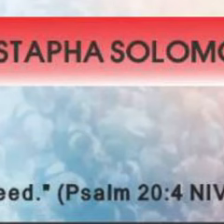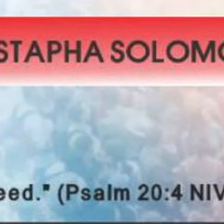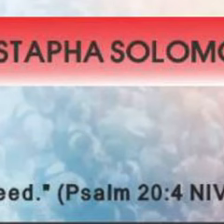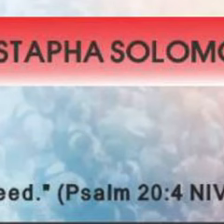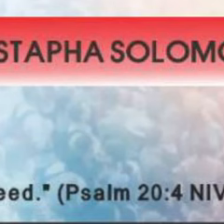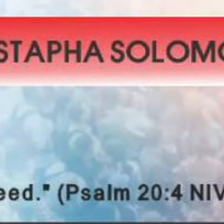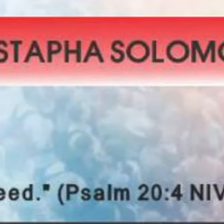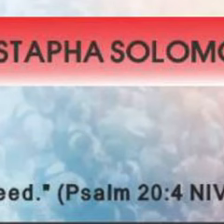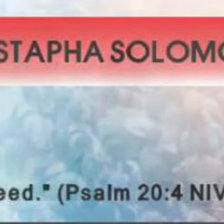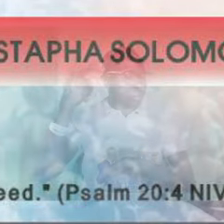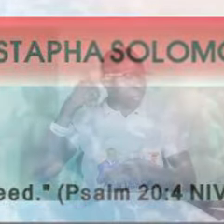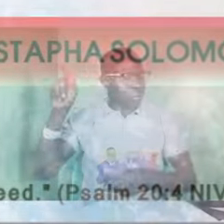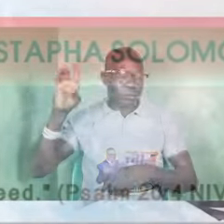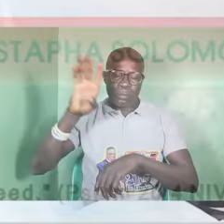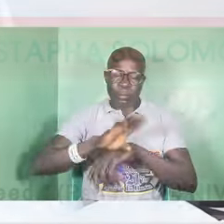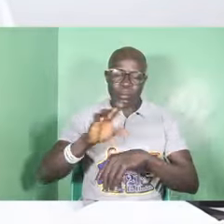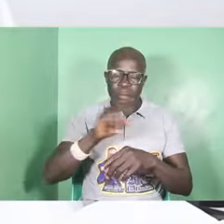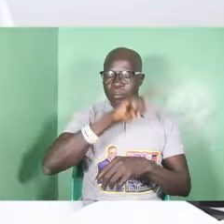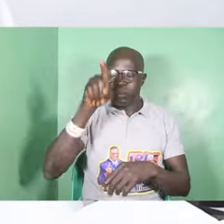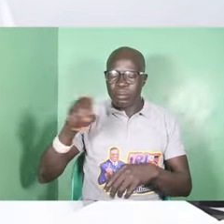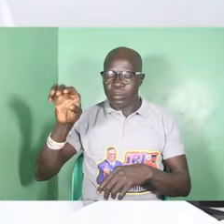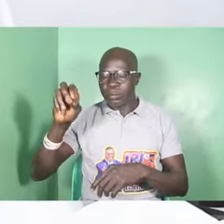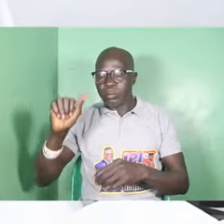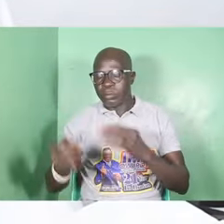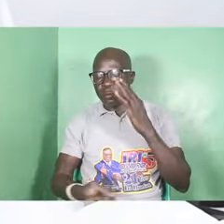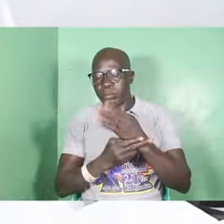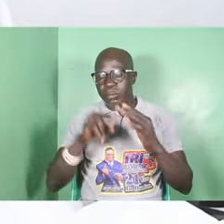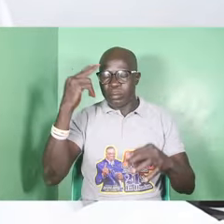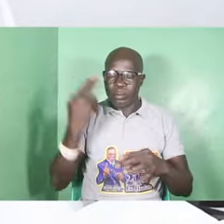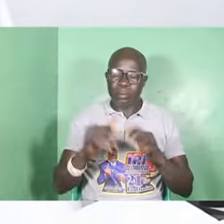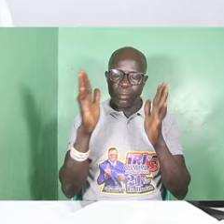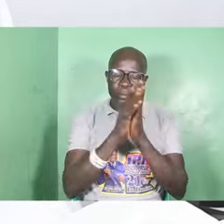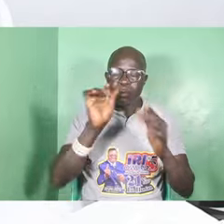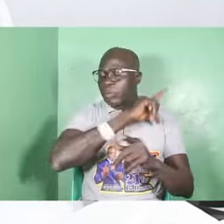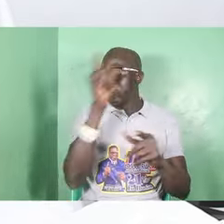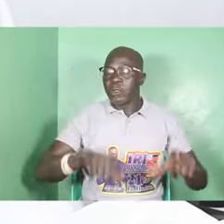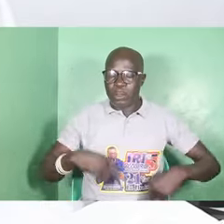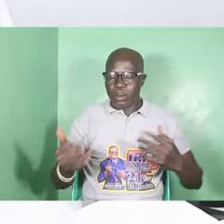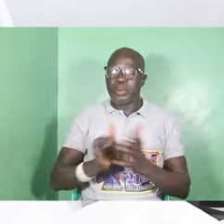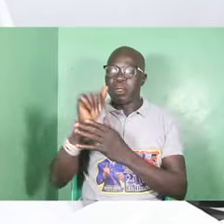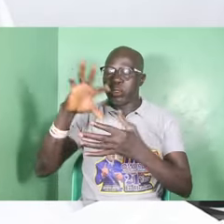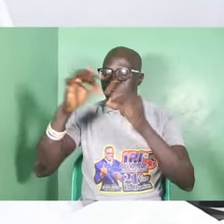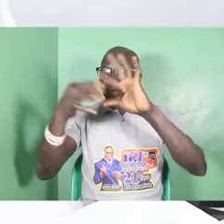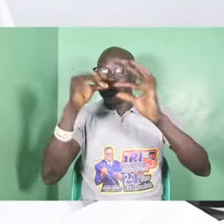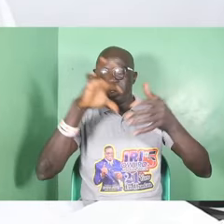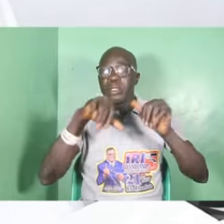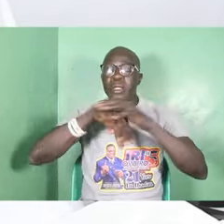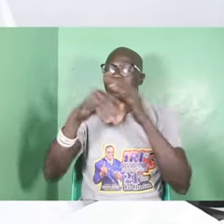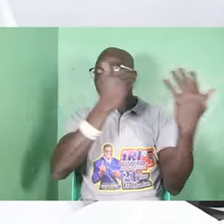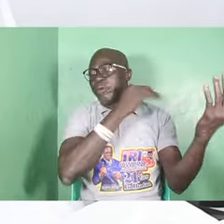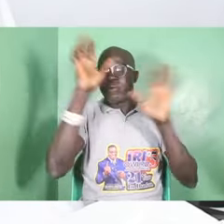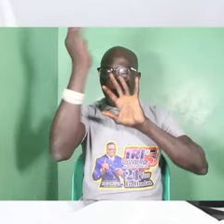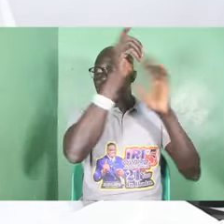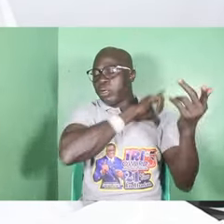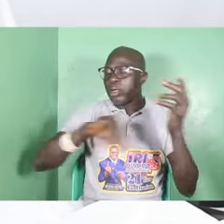101 52 98 950 seed of Rabbi Richard de Magbeyade ne Zenith bag mo gbadua I pray no what in be as long as me re wa no wa jo lu